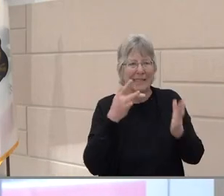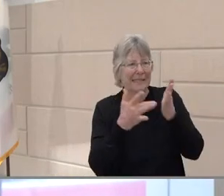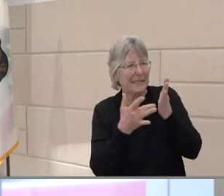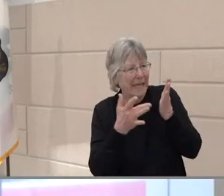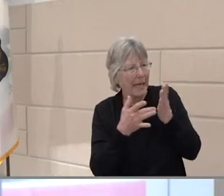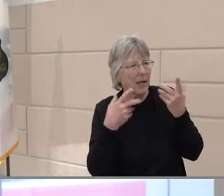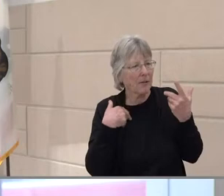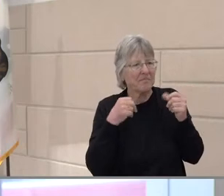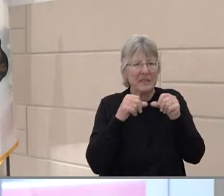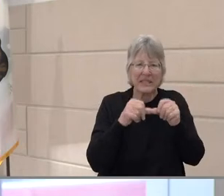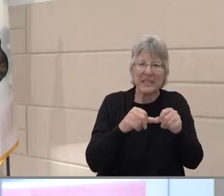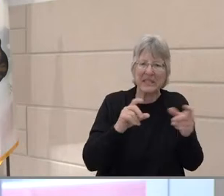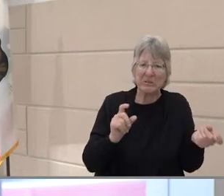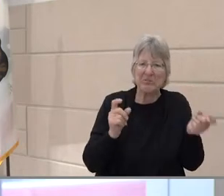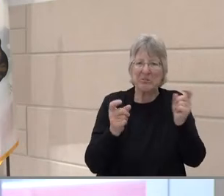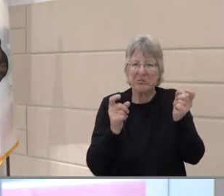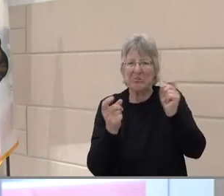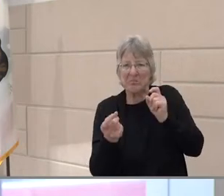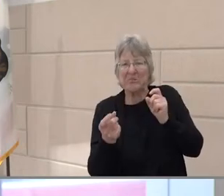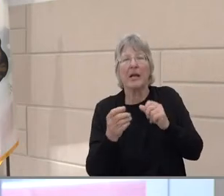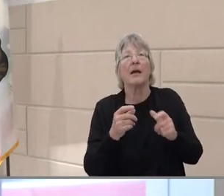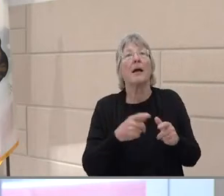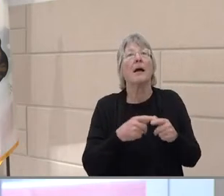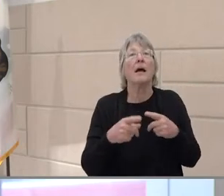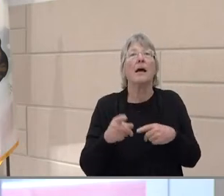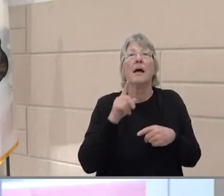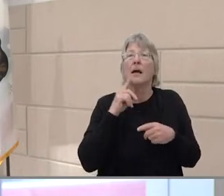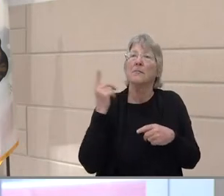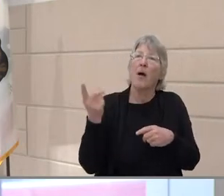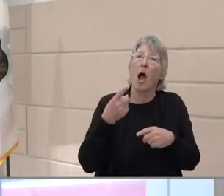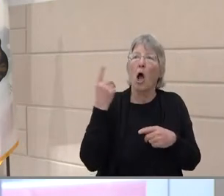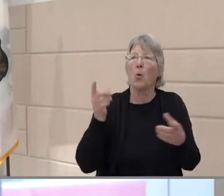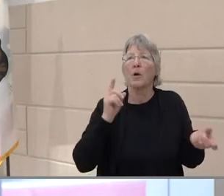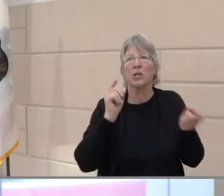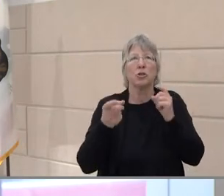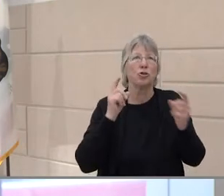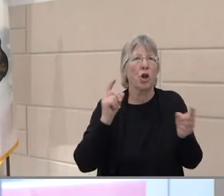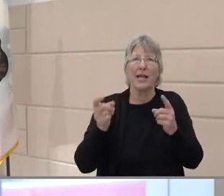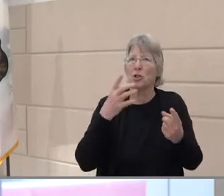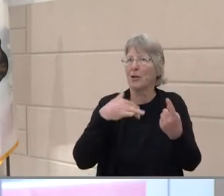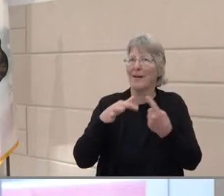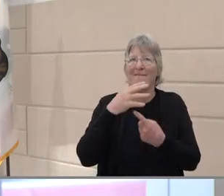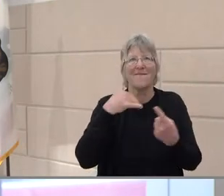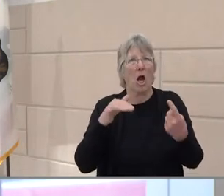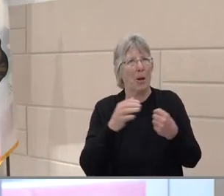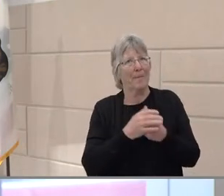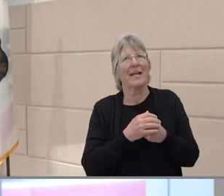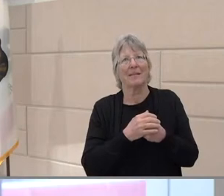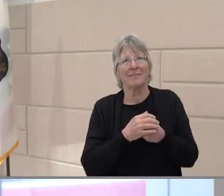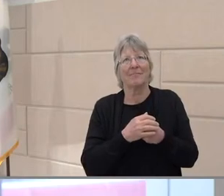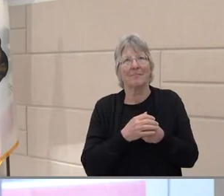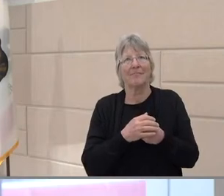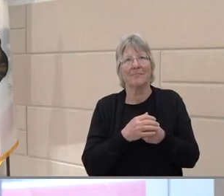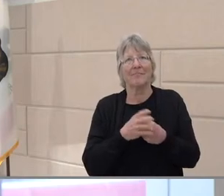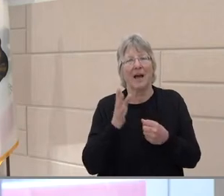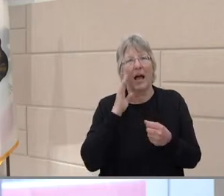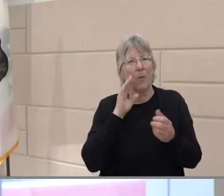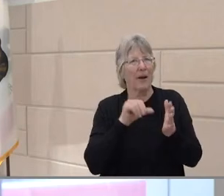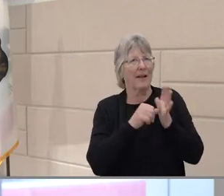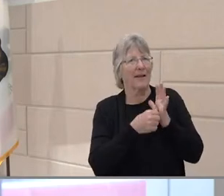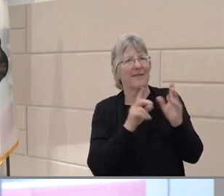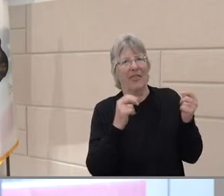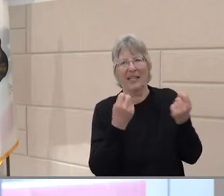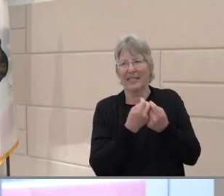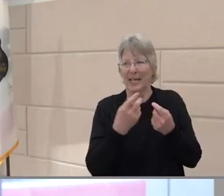ជានិច្ចពីព្រោះវាមានការប្រើបច្ចេកវិទ្យាហើយនឹងអ្វីផ្សេងៗពីព្រោះអីយើងរស់នៅក្នុងគេហៅថាភា